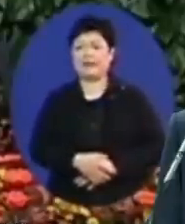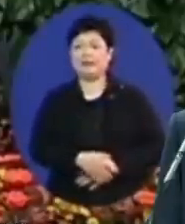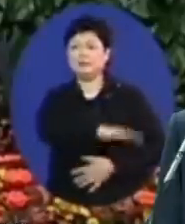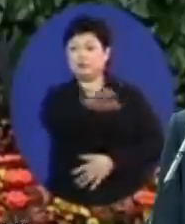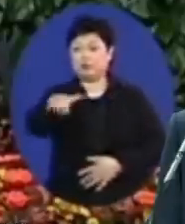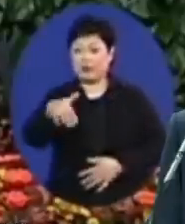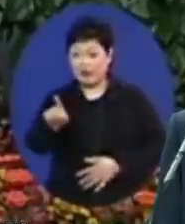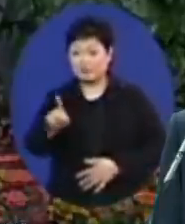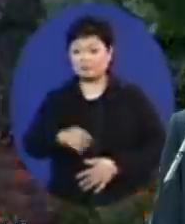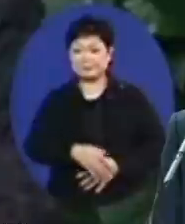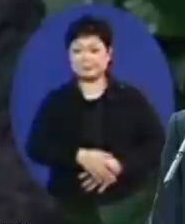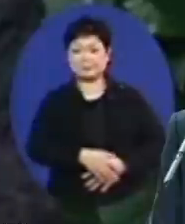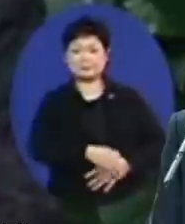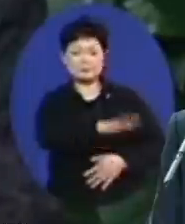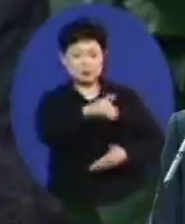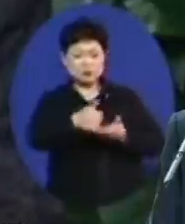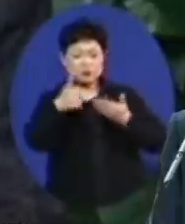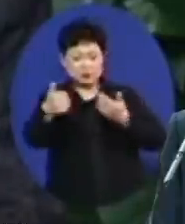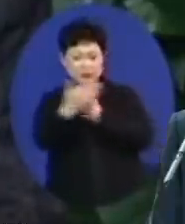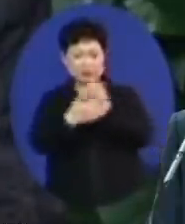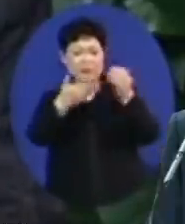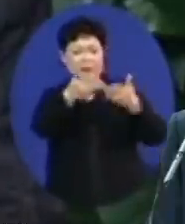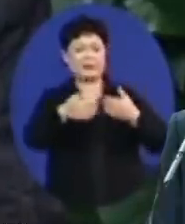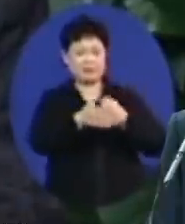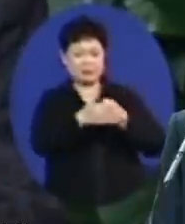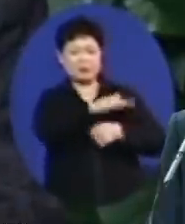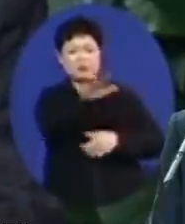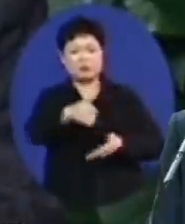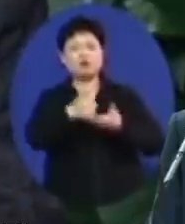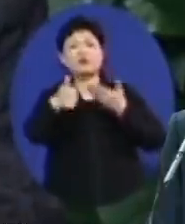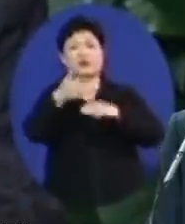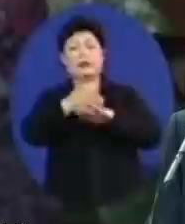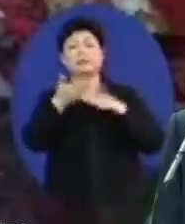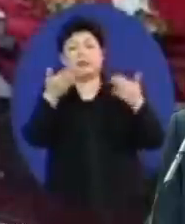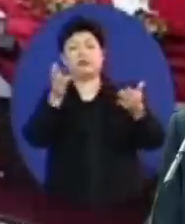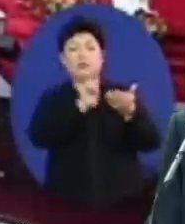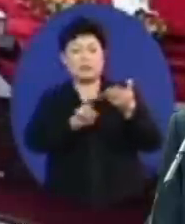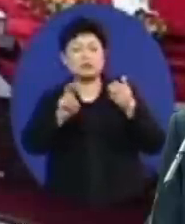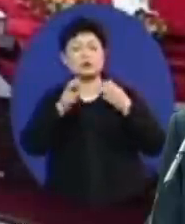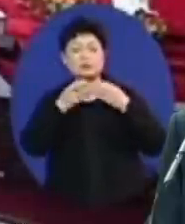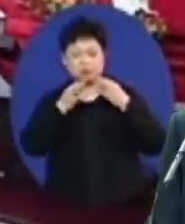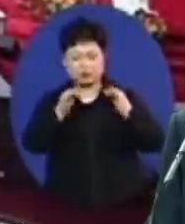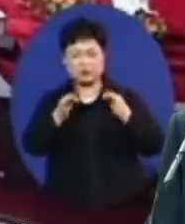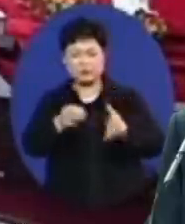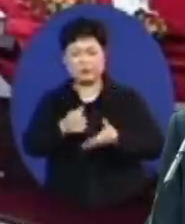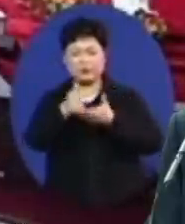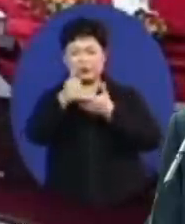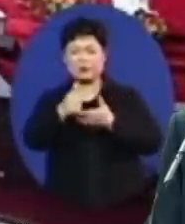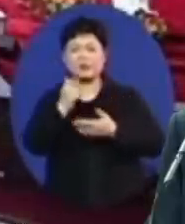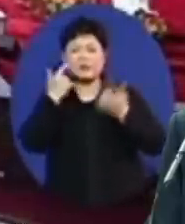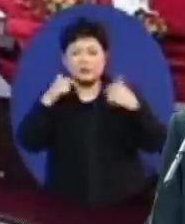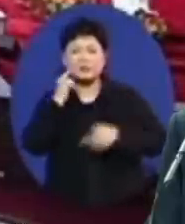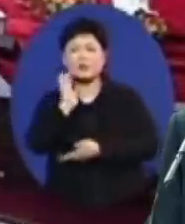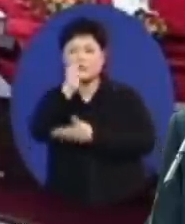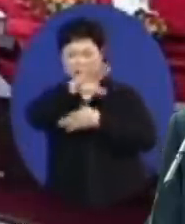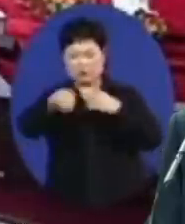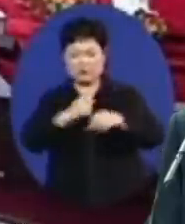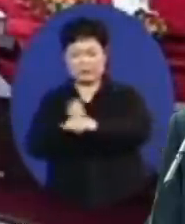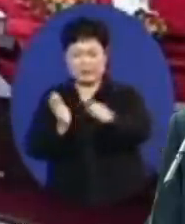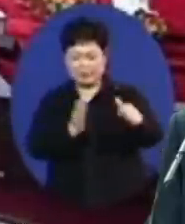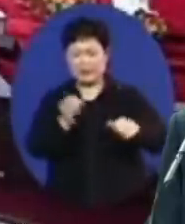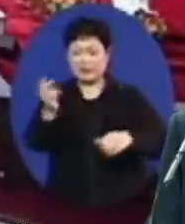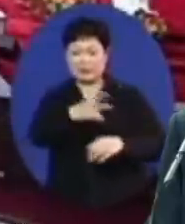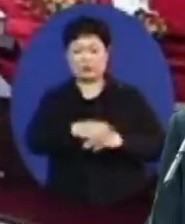우리가 우리 주님께도 은혜를 받았으니 우리 주님께 감사하고 찬송하고 우리 주님께 늘 영광을 돌려야 됩니다.